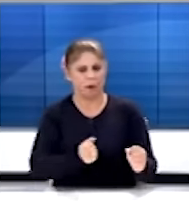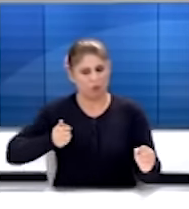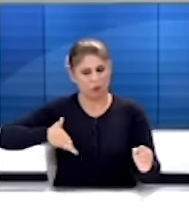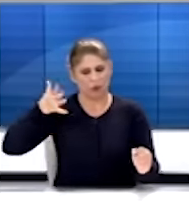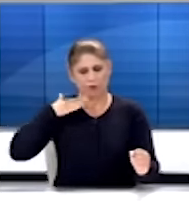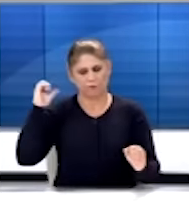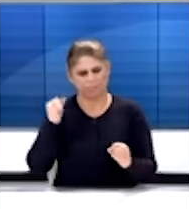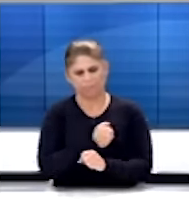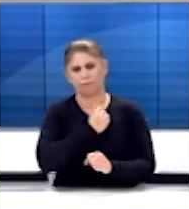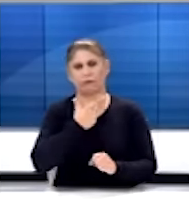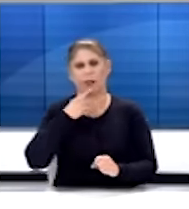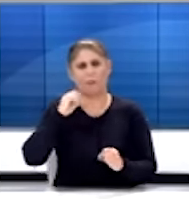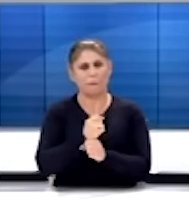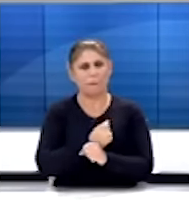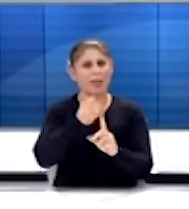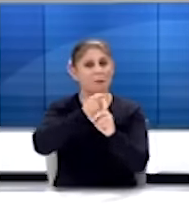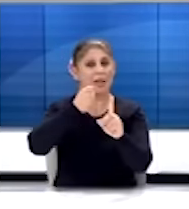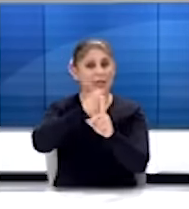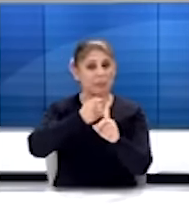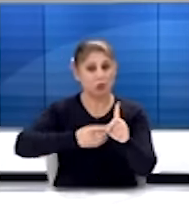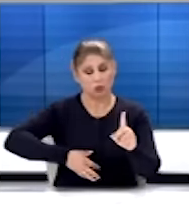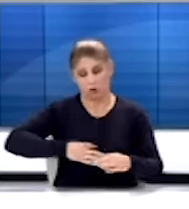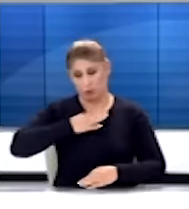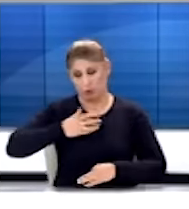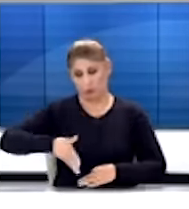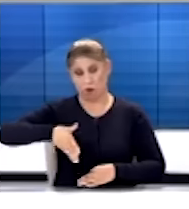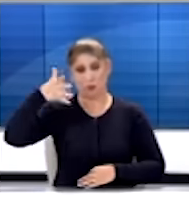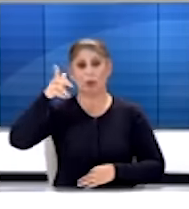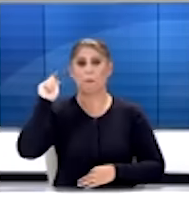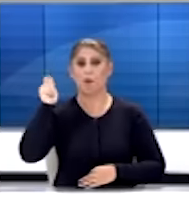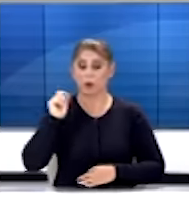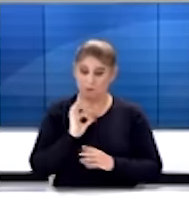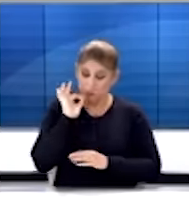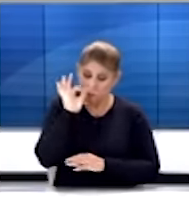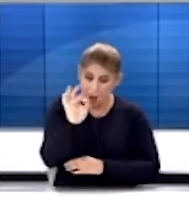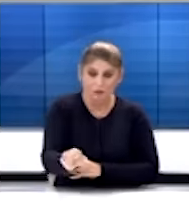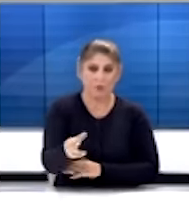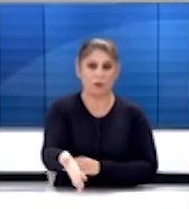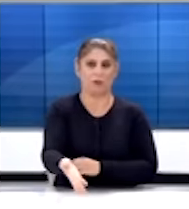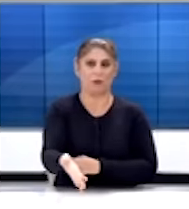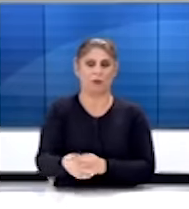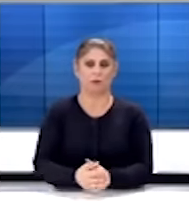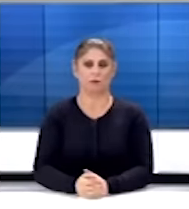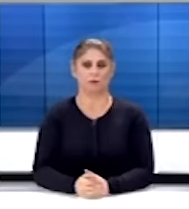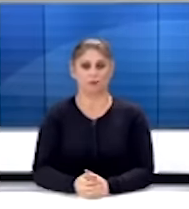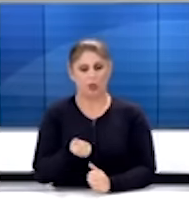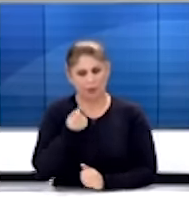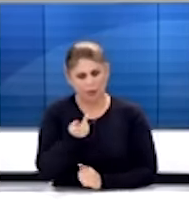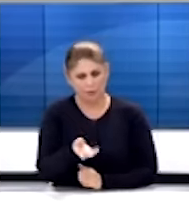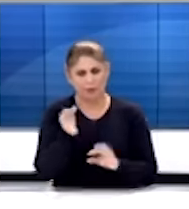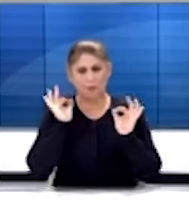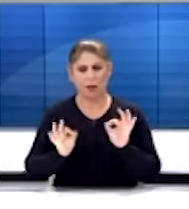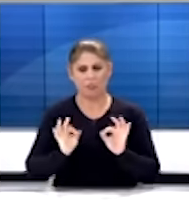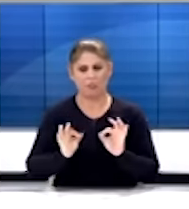αμετανόητος. Επιμένει να υπερασπίζεται μια πολιτική που μας έφτασε ως εδώ. Να μετράμε κάθε